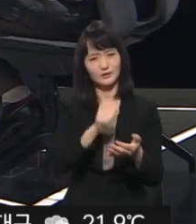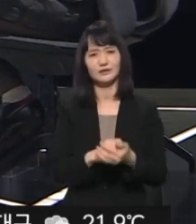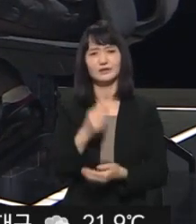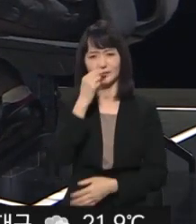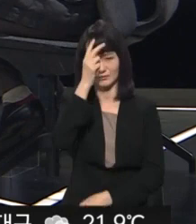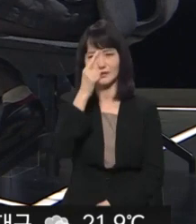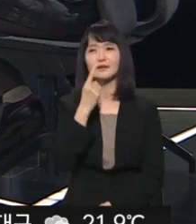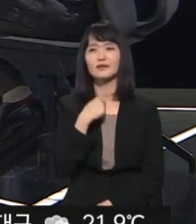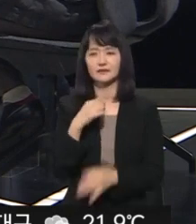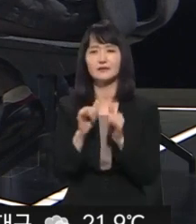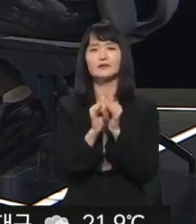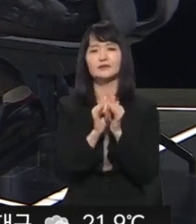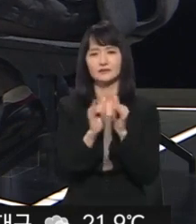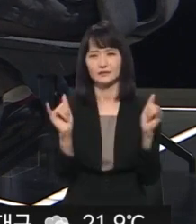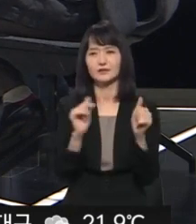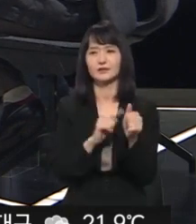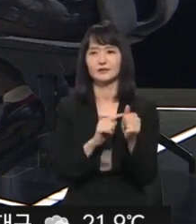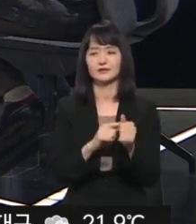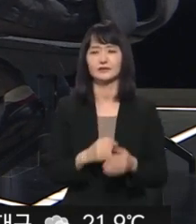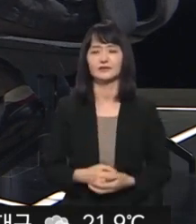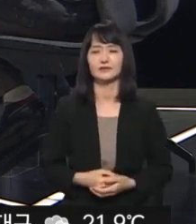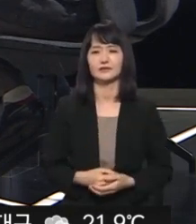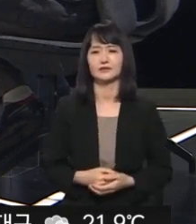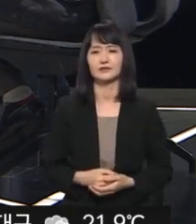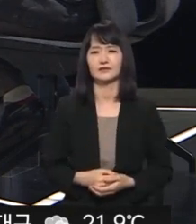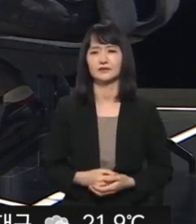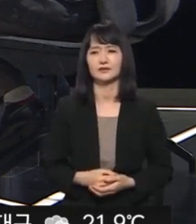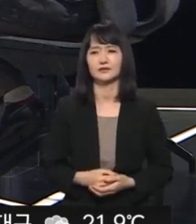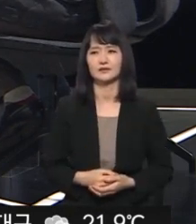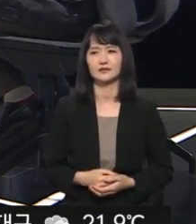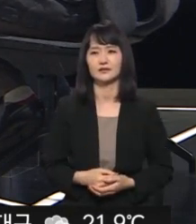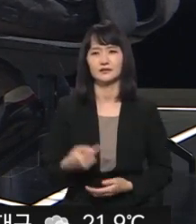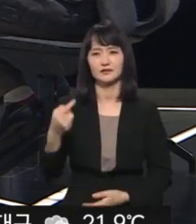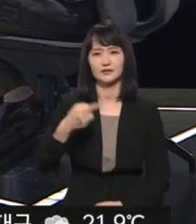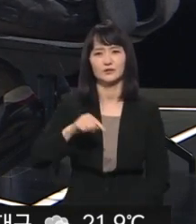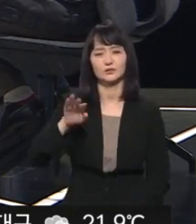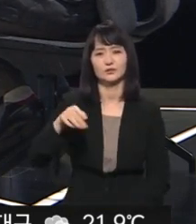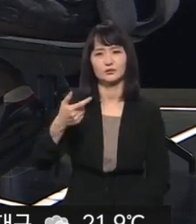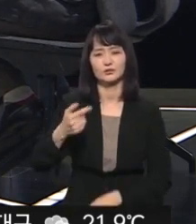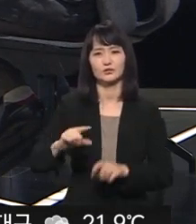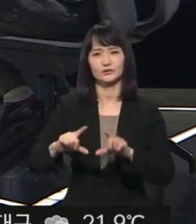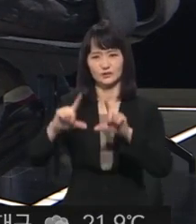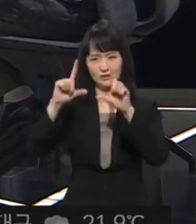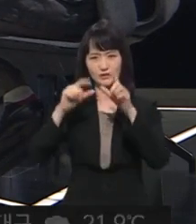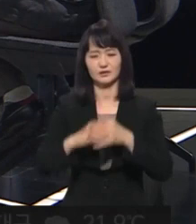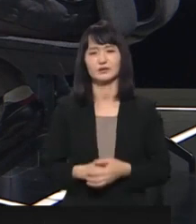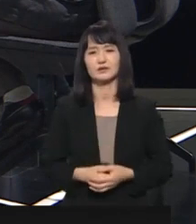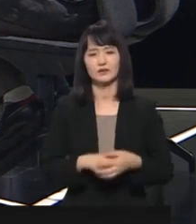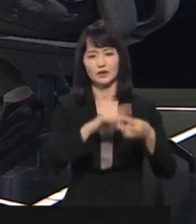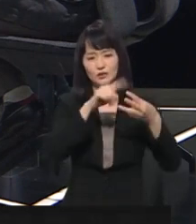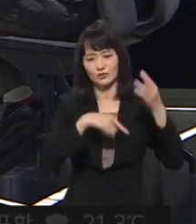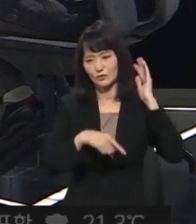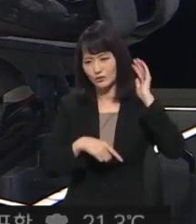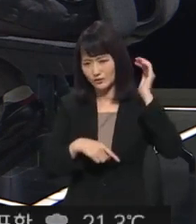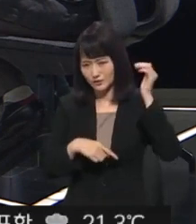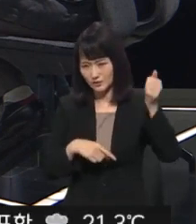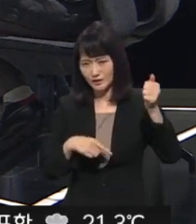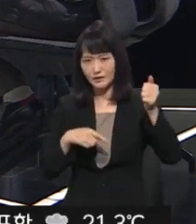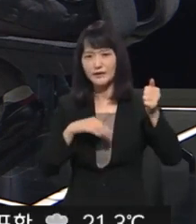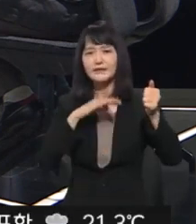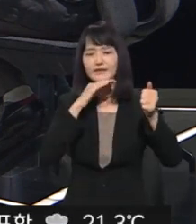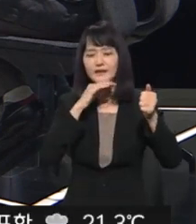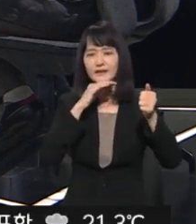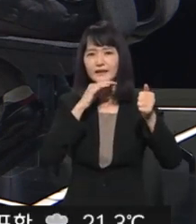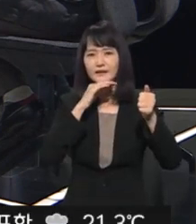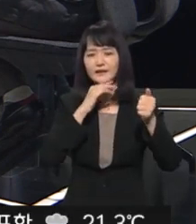있죠 아 아 그런데 그거 먹는거 보단 낫잖아 rc 운연 생애의 현 대통령과 둔갑 뇌는 외가에 침 친 친구 초딩